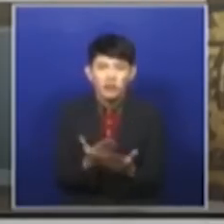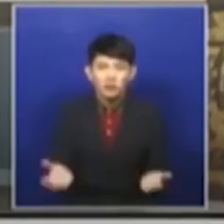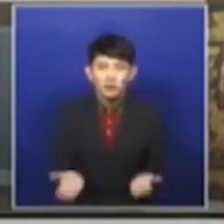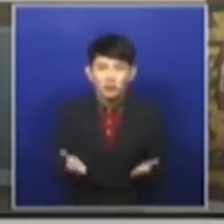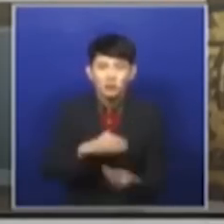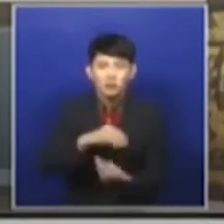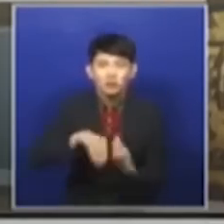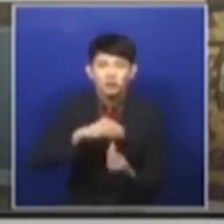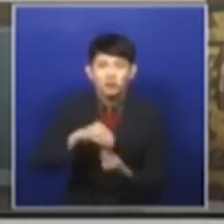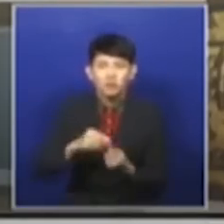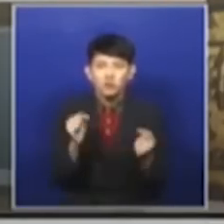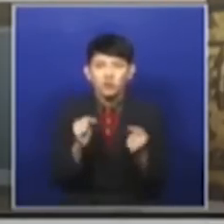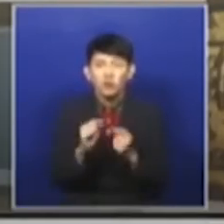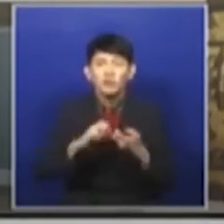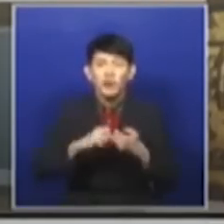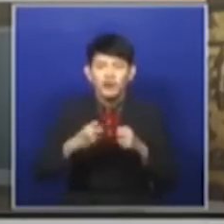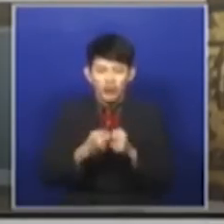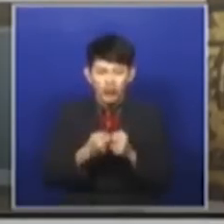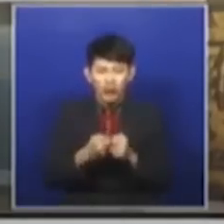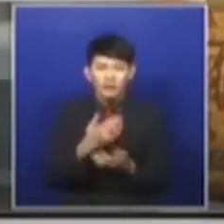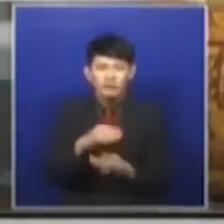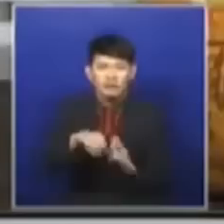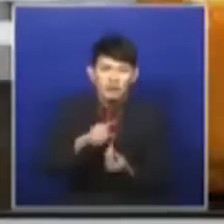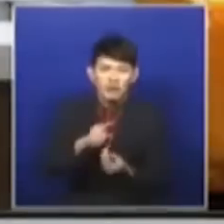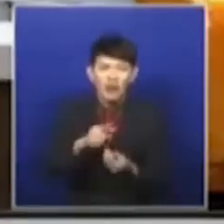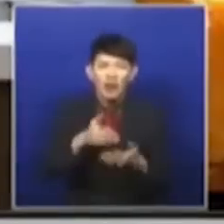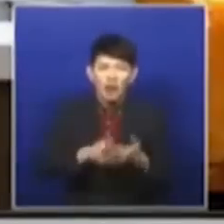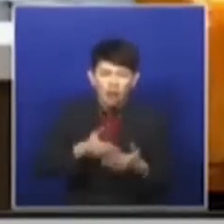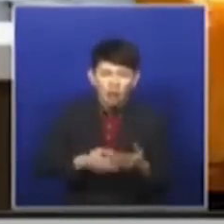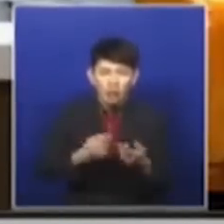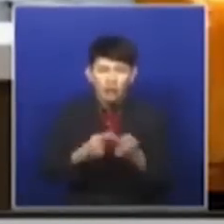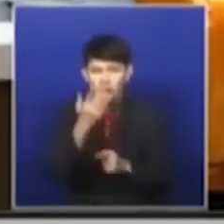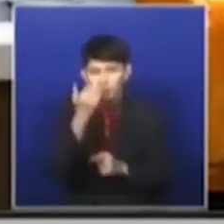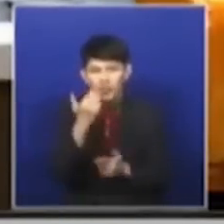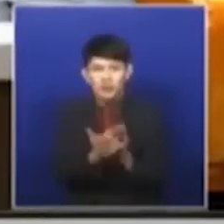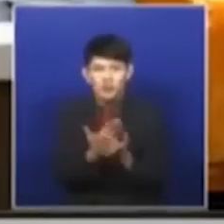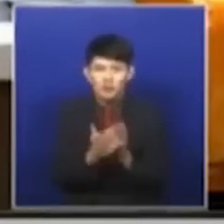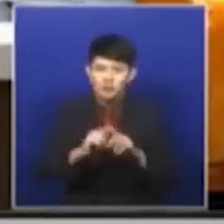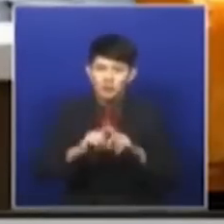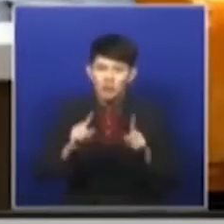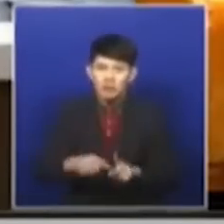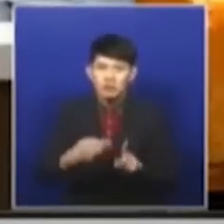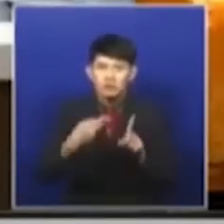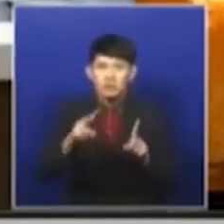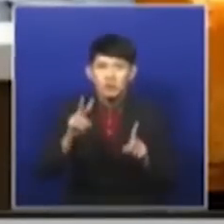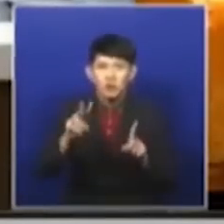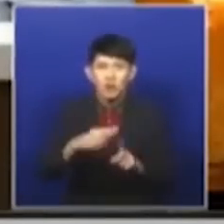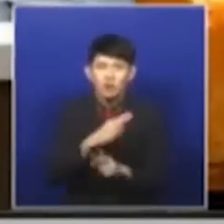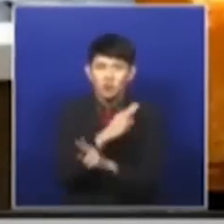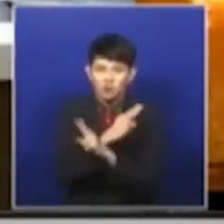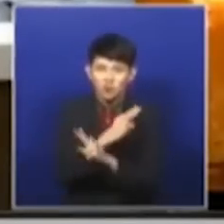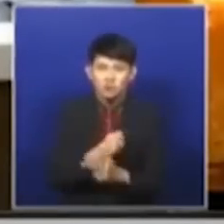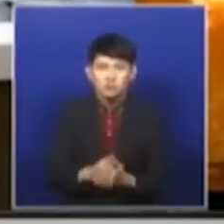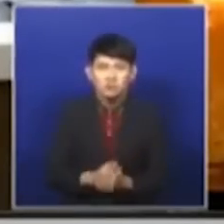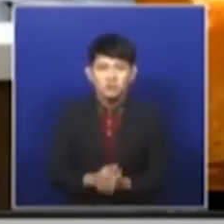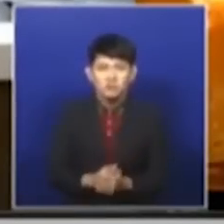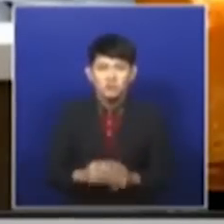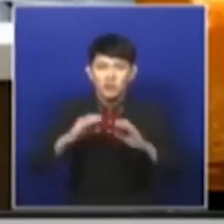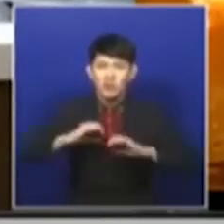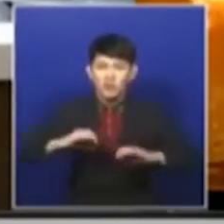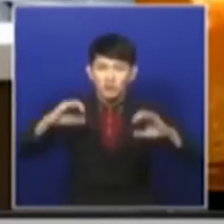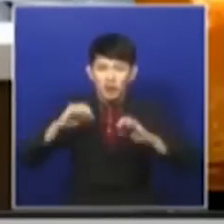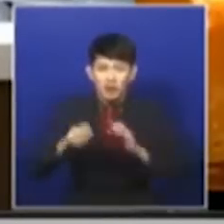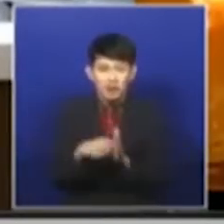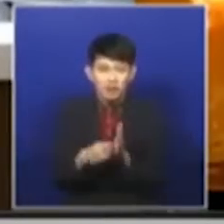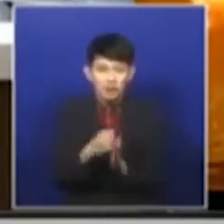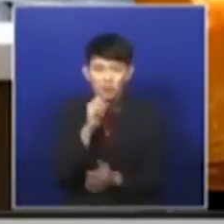ษฐกิจเหมือนกันแต่ทำไมวงเงินที่ได้รับจึงต่างกันถึง 12,000 กว่าเท่ารัฐบาลอาจ